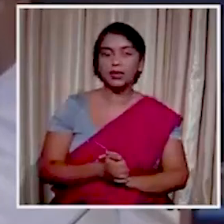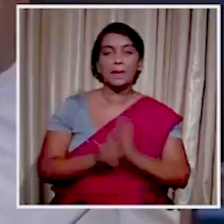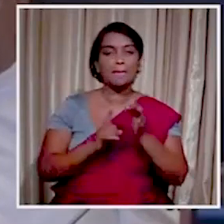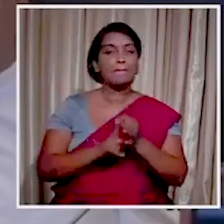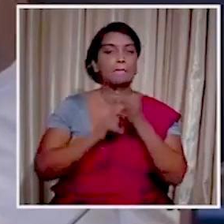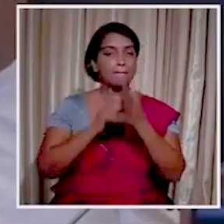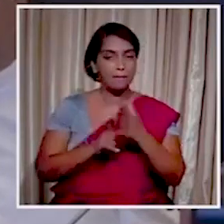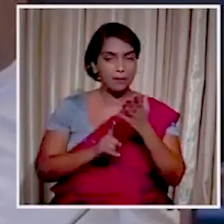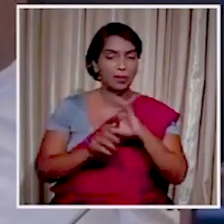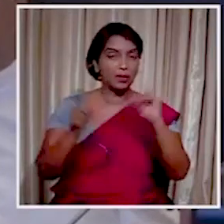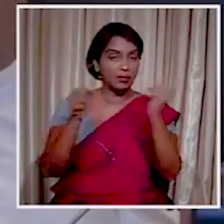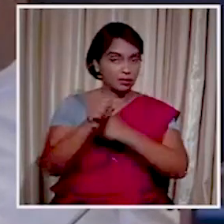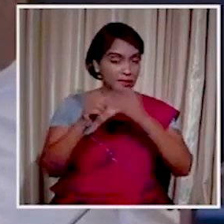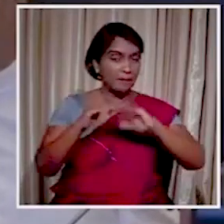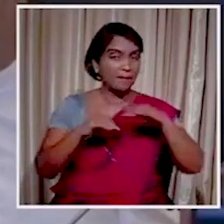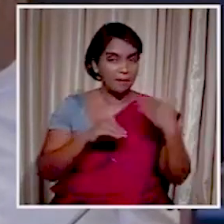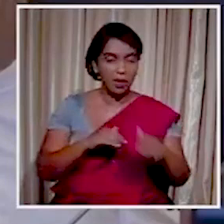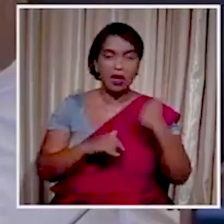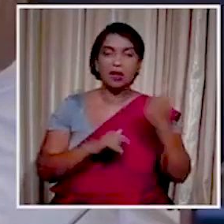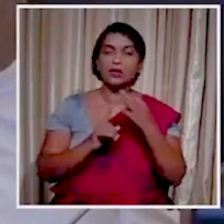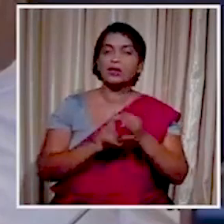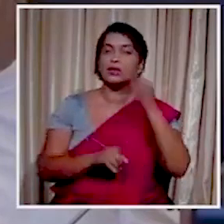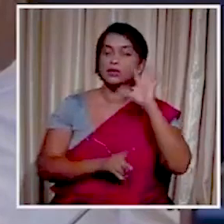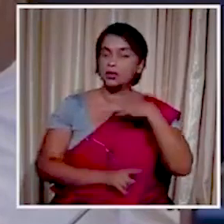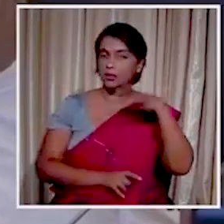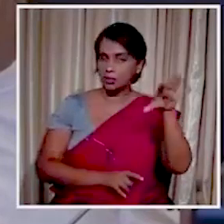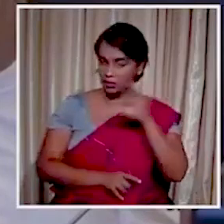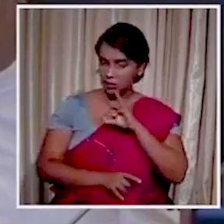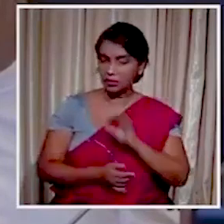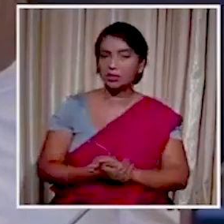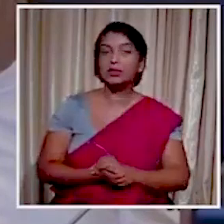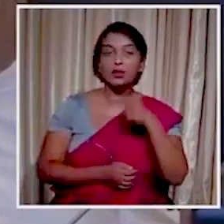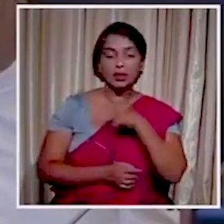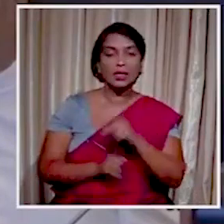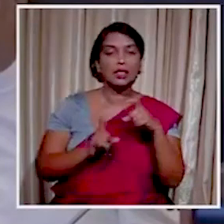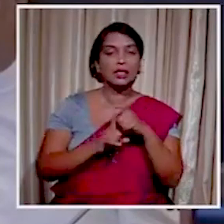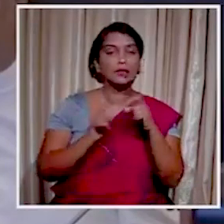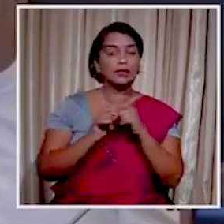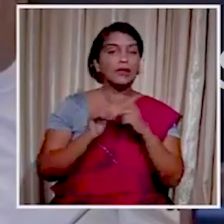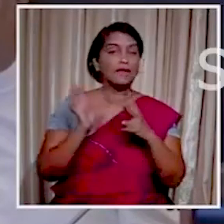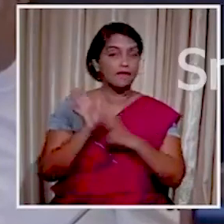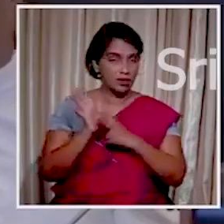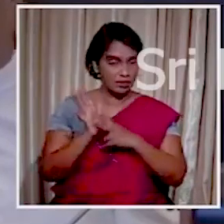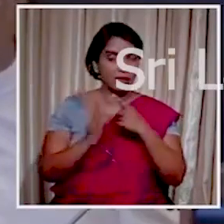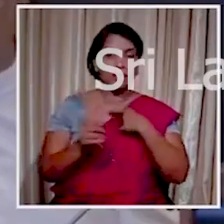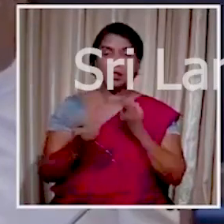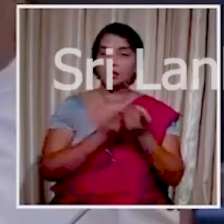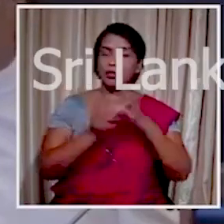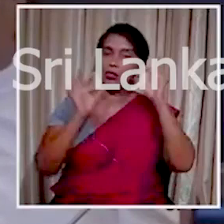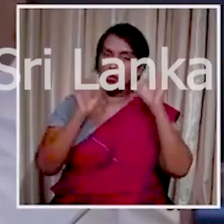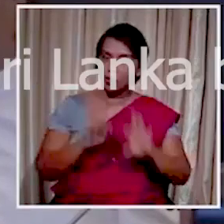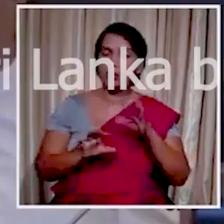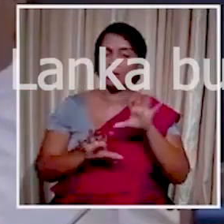ප්‍රේමදාස ජනාධිපති ඝාතනයෙන් පස්සේ නව ජනාධිපතිවරයෙක් පත් කරා එදා ඩීබී විජේතුංග මෑතුමා තරඟයක් නැතුව පත්